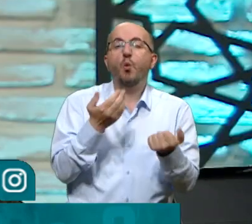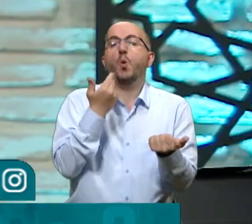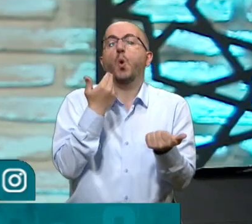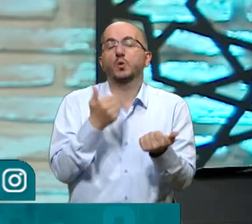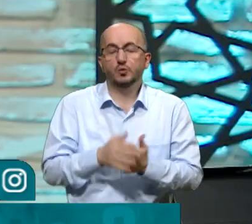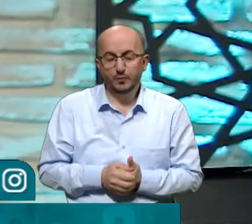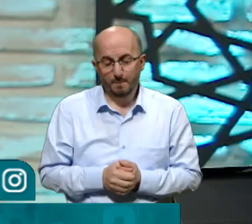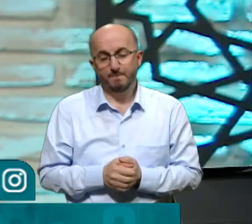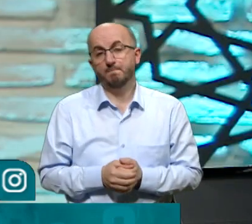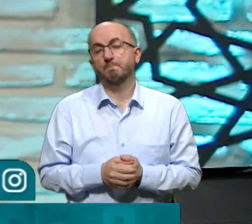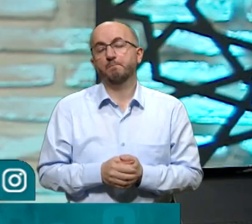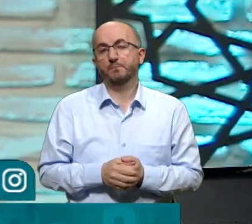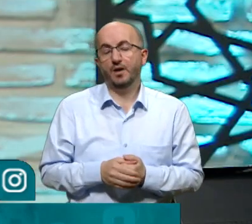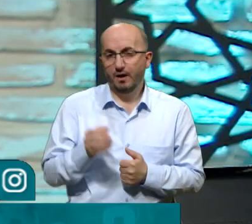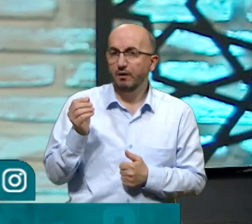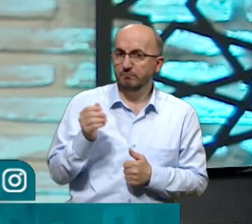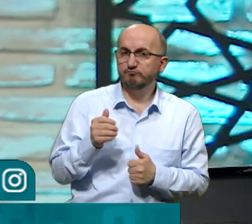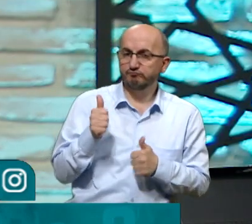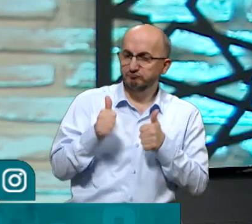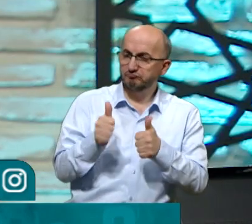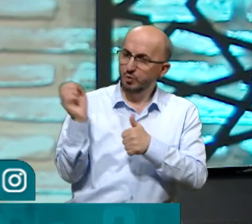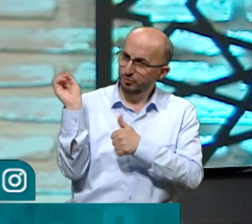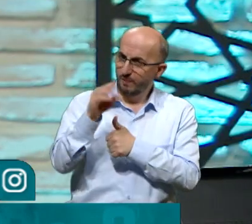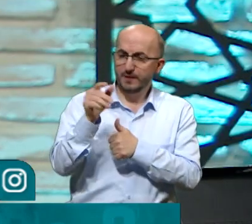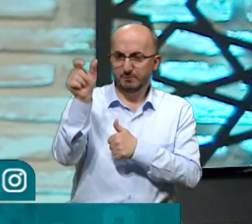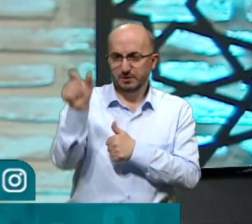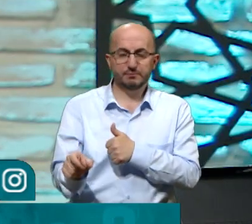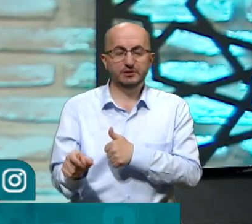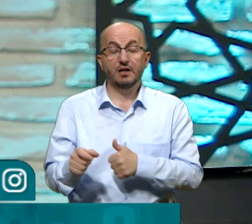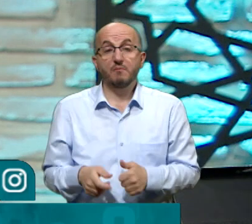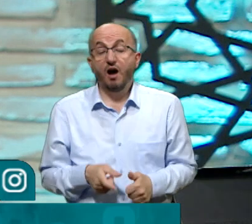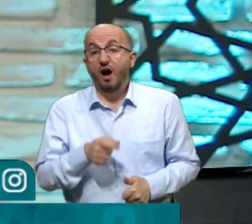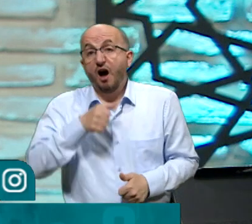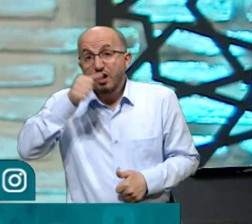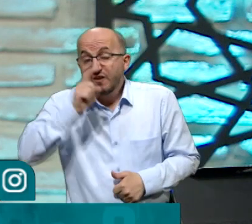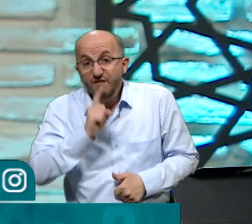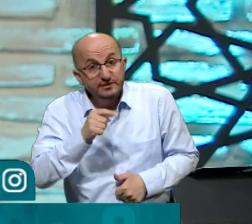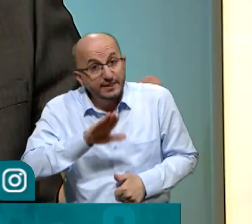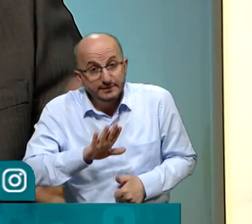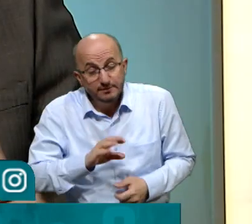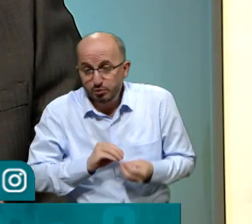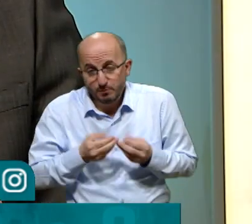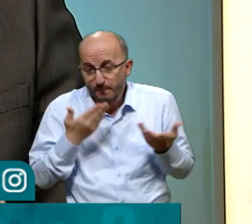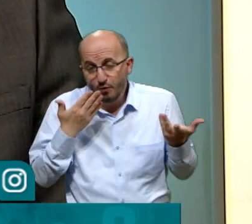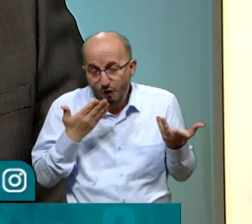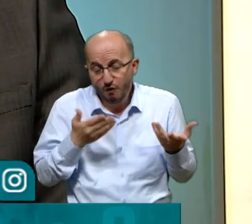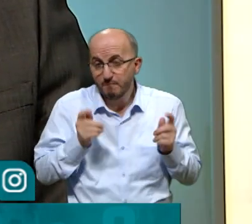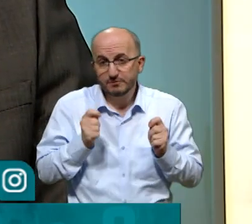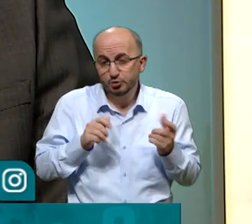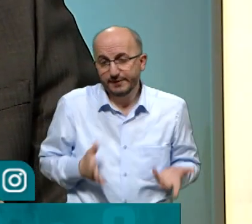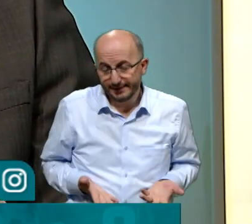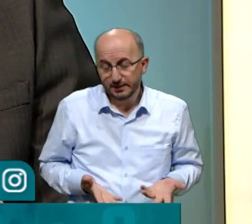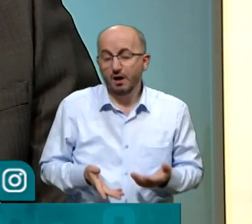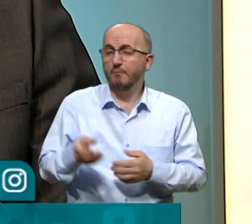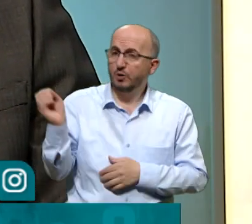ve sıhhatle değil o zaman gönderebilir ama hac farz değilse zaten Gönder zaten mesele yok göndermesi gerekmiyor